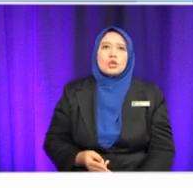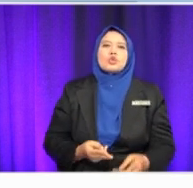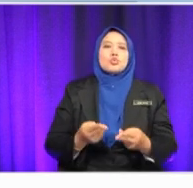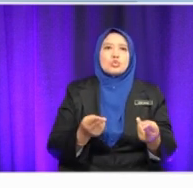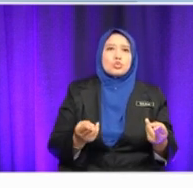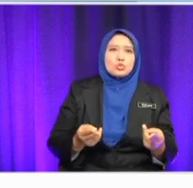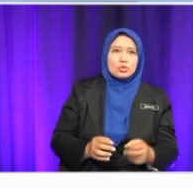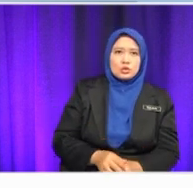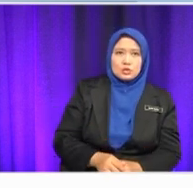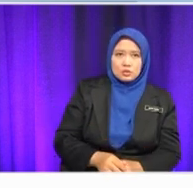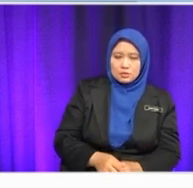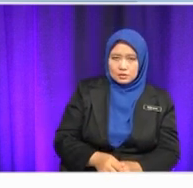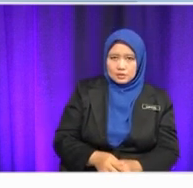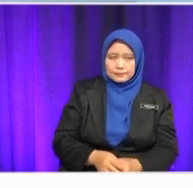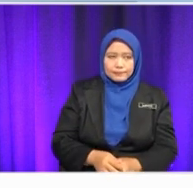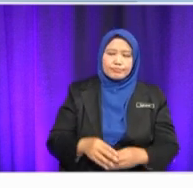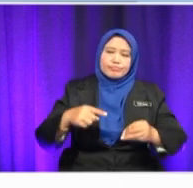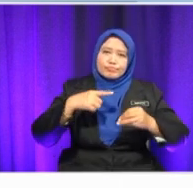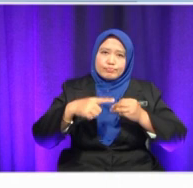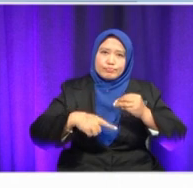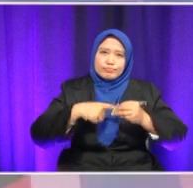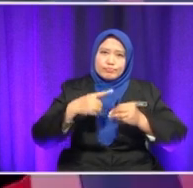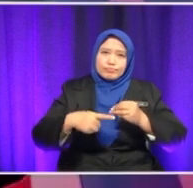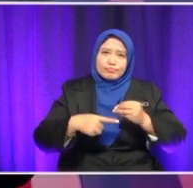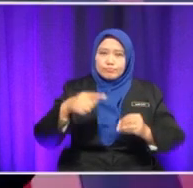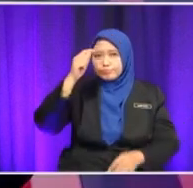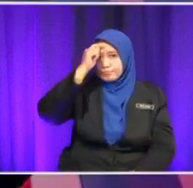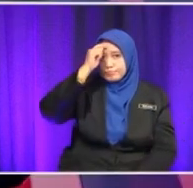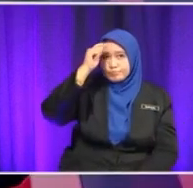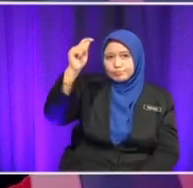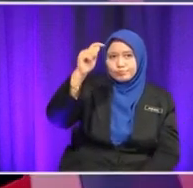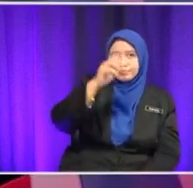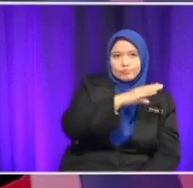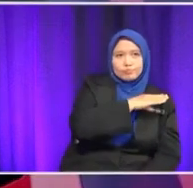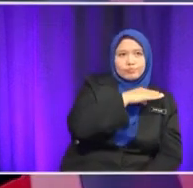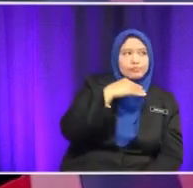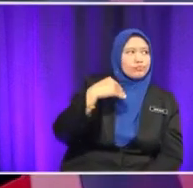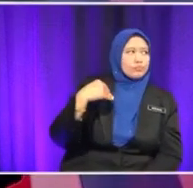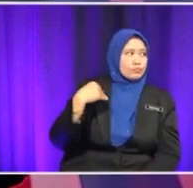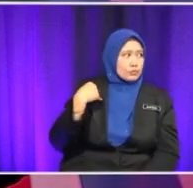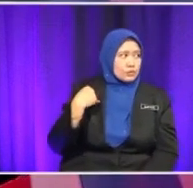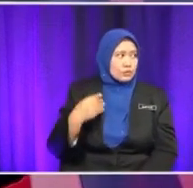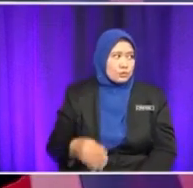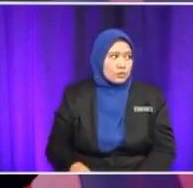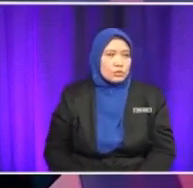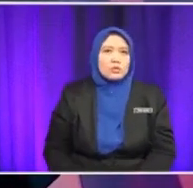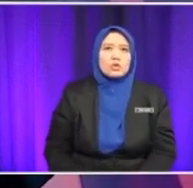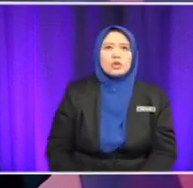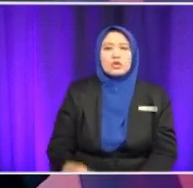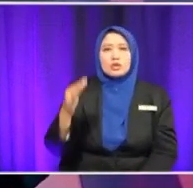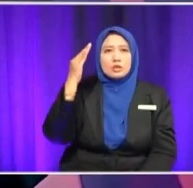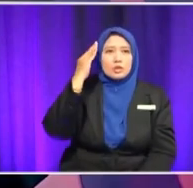Tuhan dan Fitrah makhluk Oke ke sini dia banyak lebih kepada fase-fase